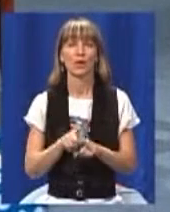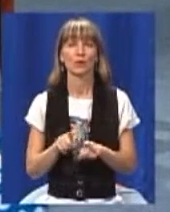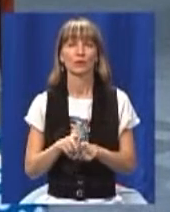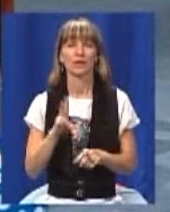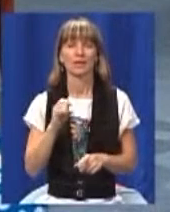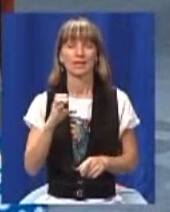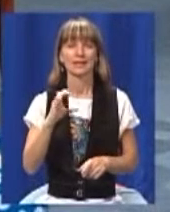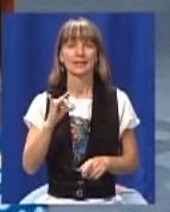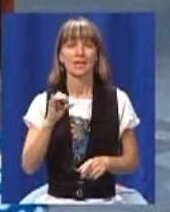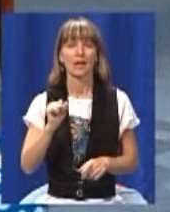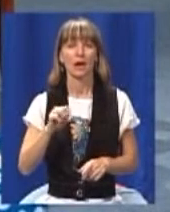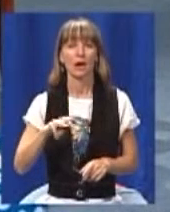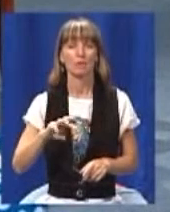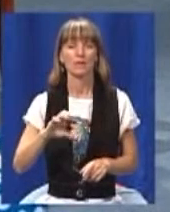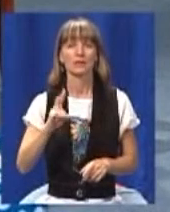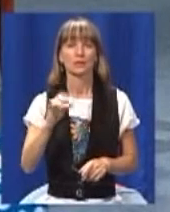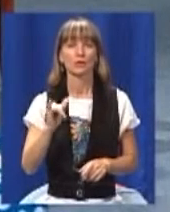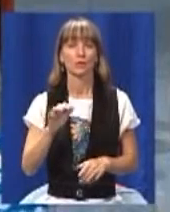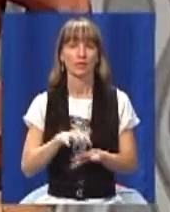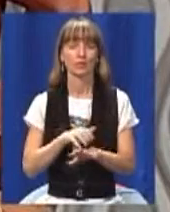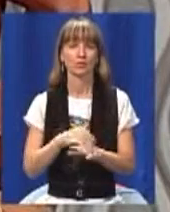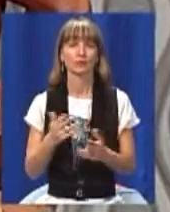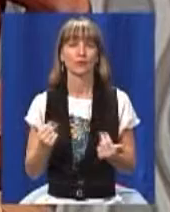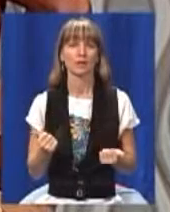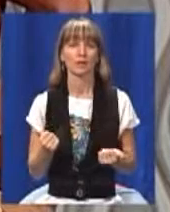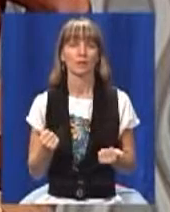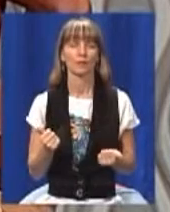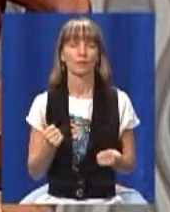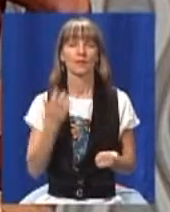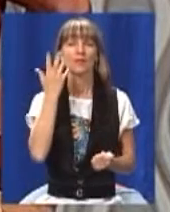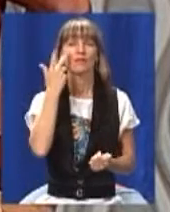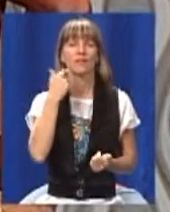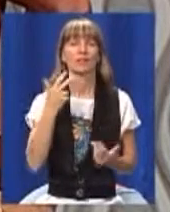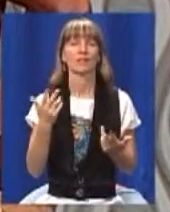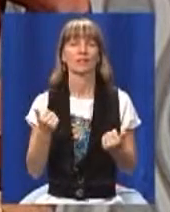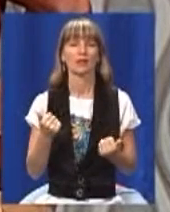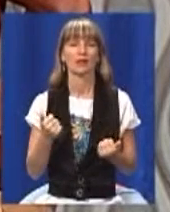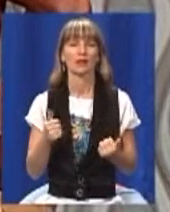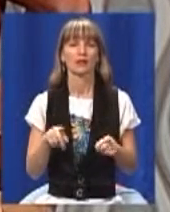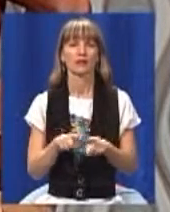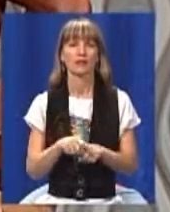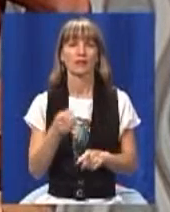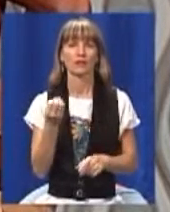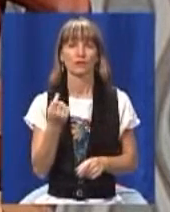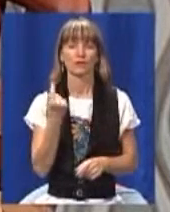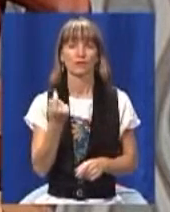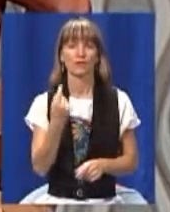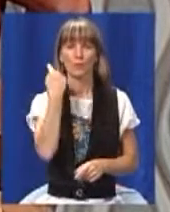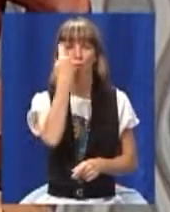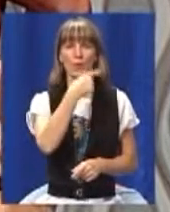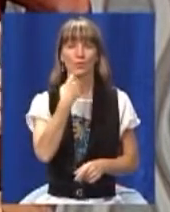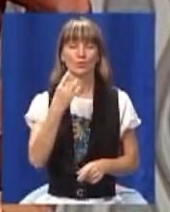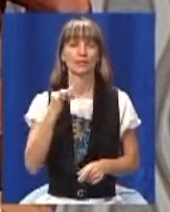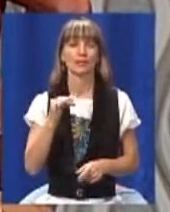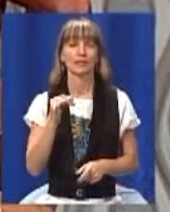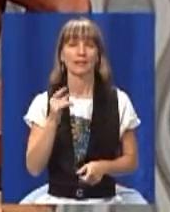на сиамскую кицьку. Так, цветом. Так, кольором, дійсно, також ще трохи мордочкою, і